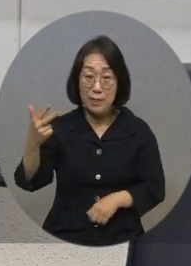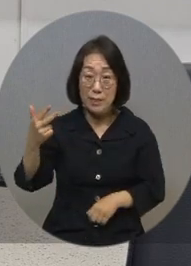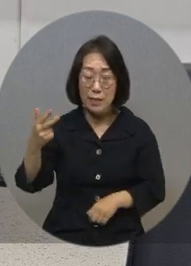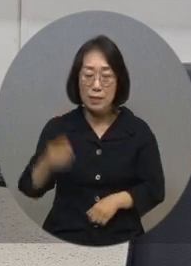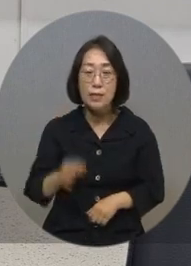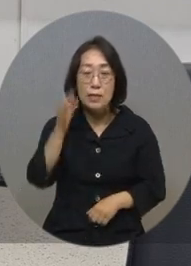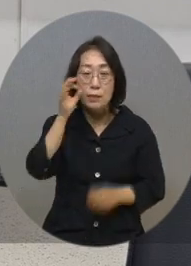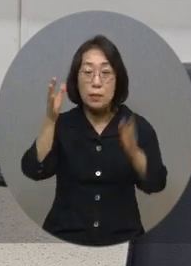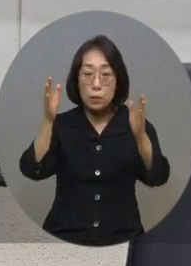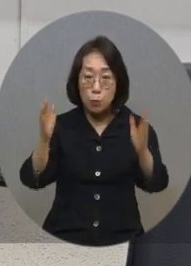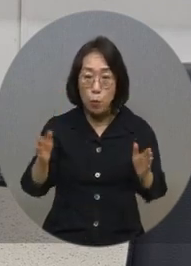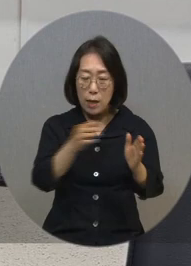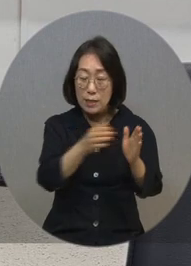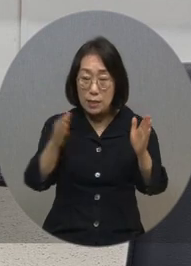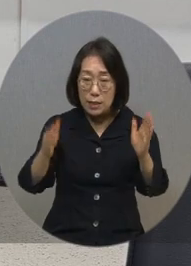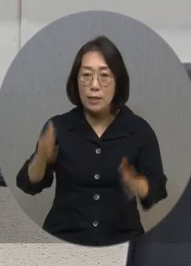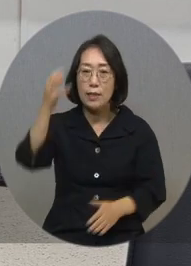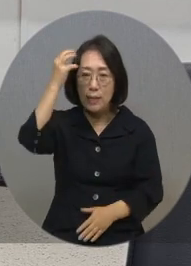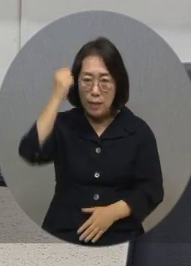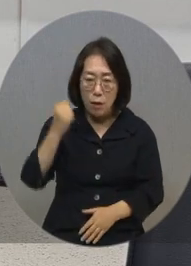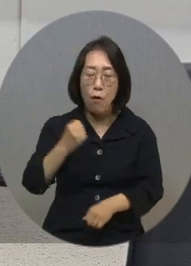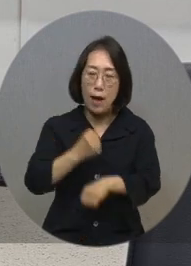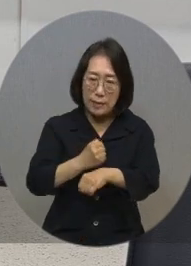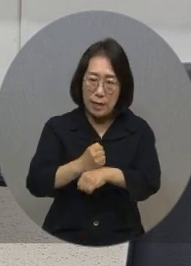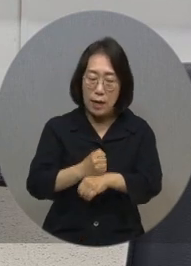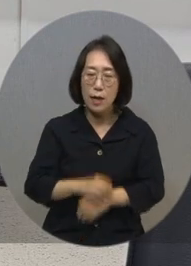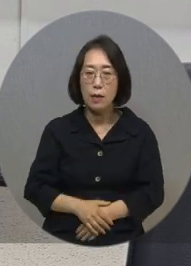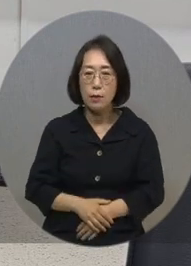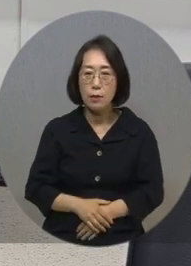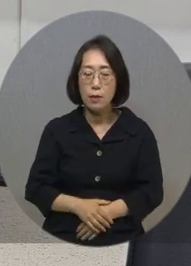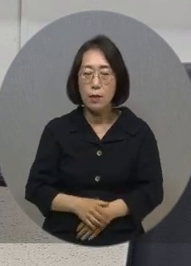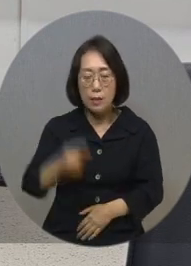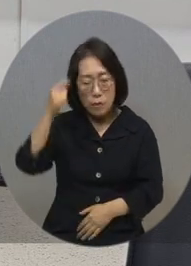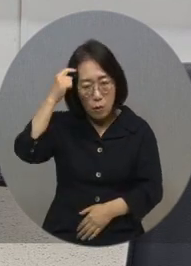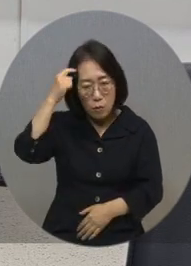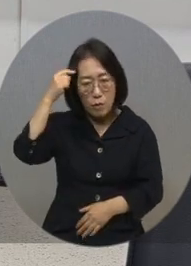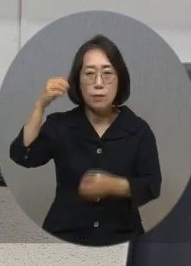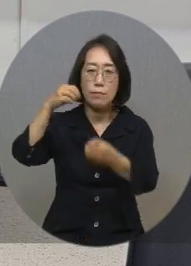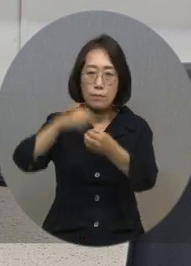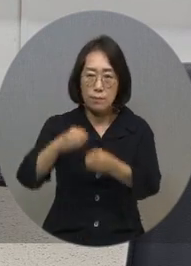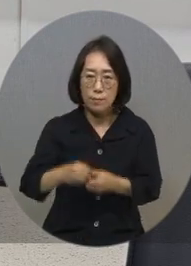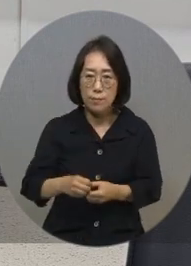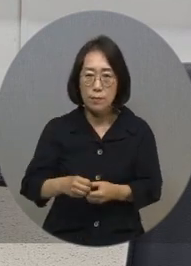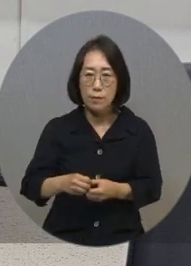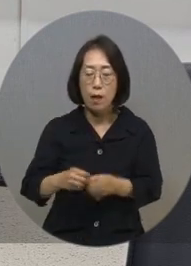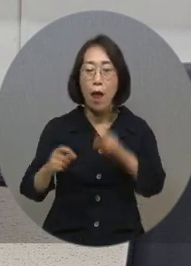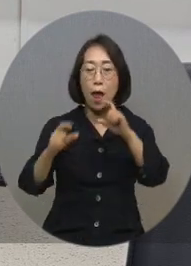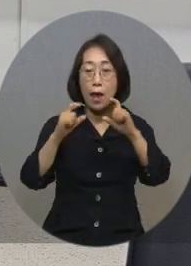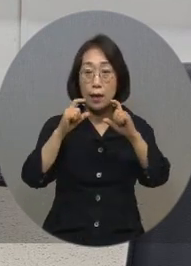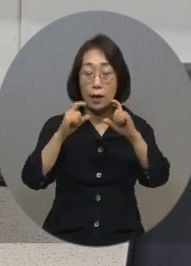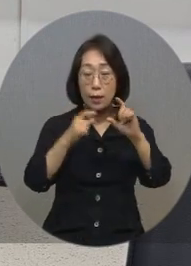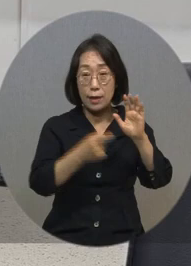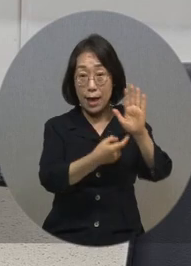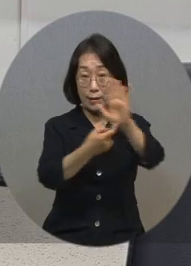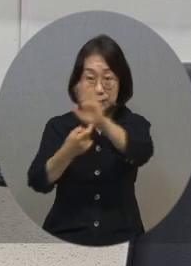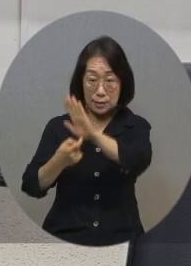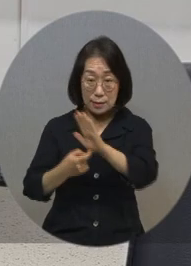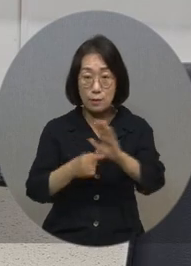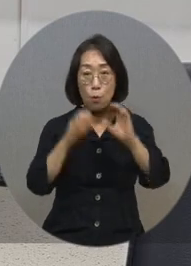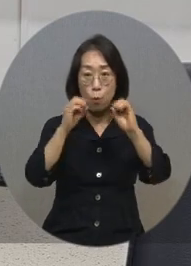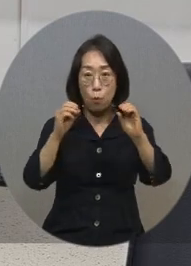10일간을 기억하자는 의미에서 518 헌열 정신 개승 캠페인을 뭐 하고 있습니다